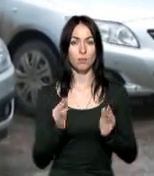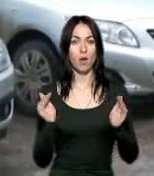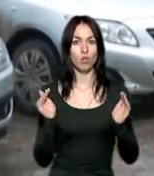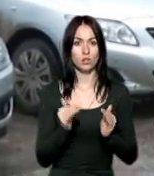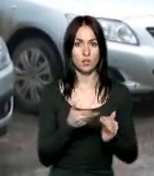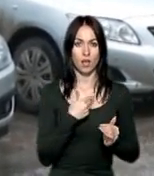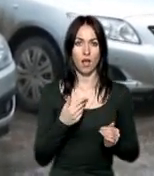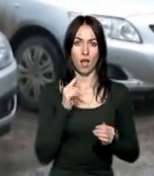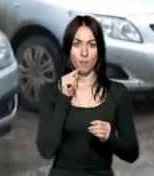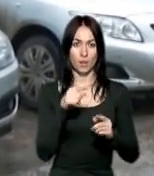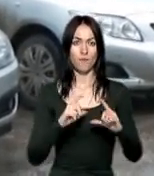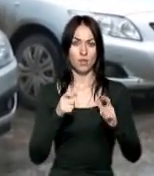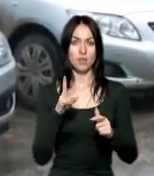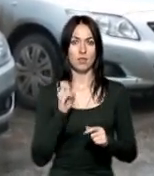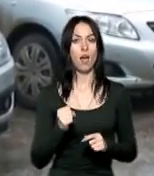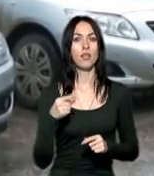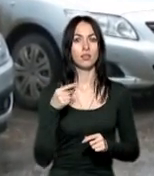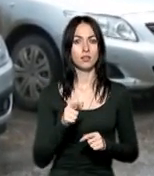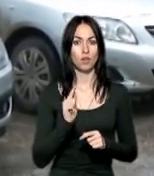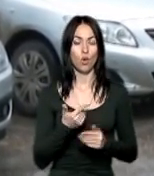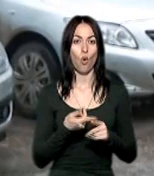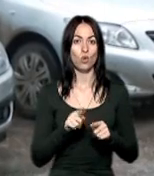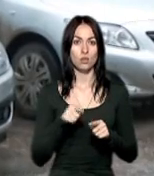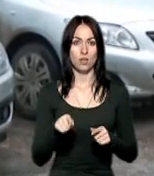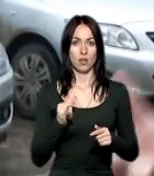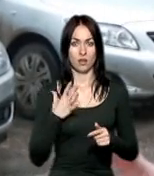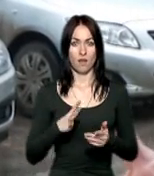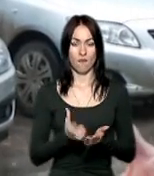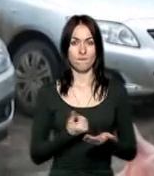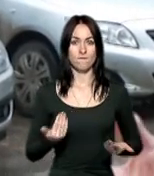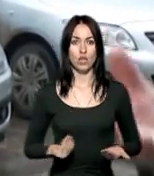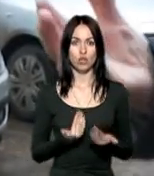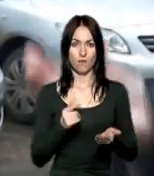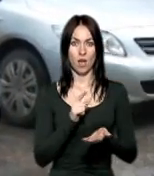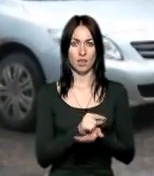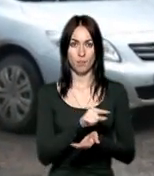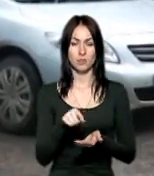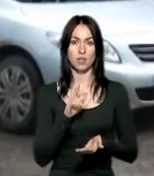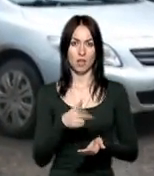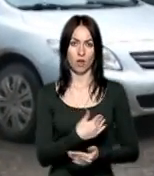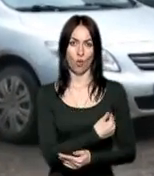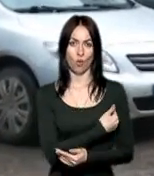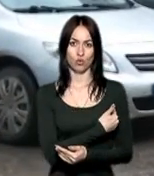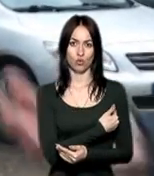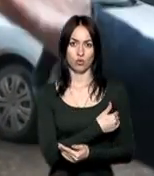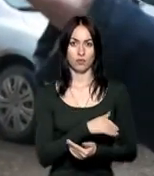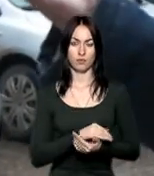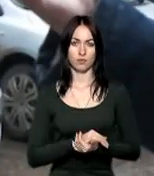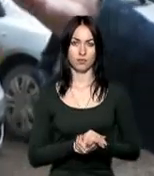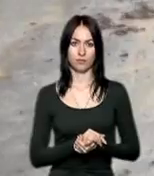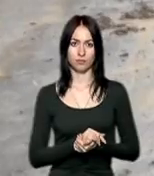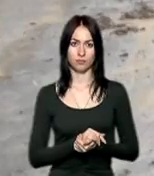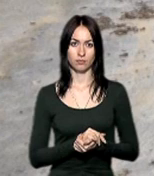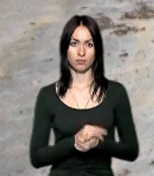а прийшла квитанція на 1000. Ось так і виживайте, пенсіонери, як хочете. І виживайте, пенсіонери, як